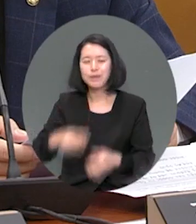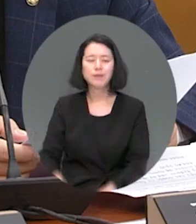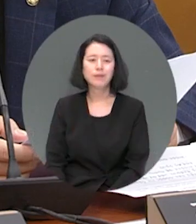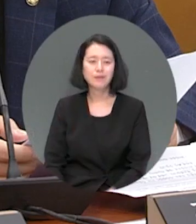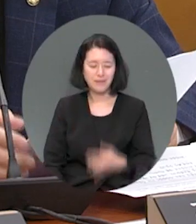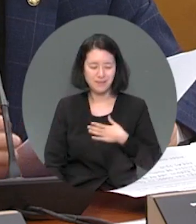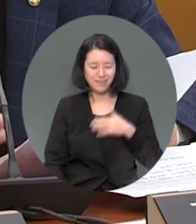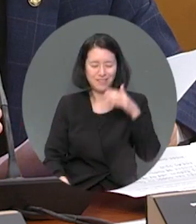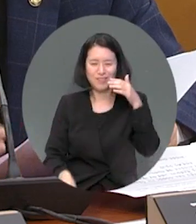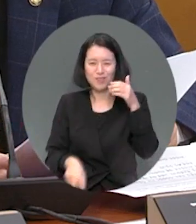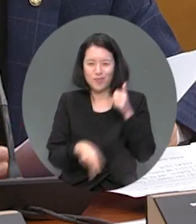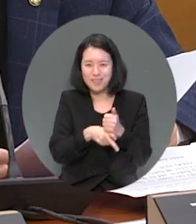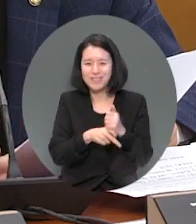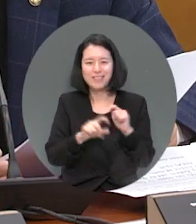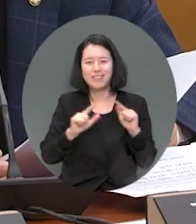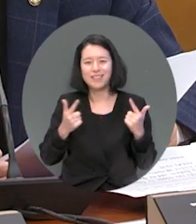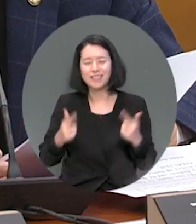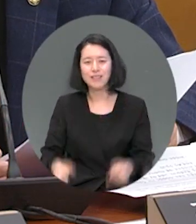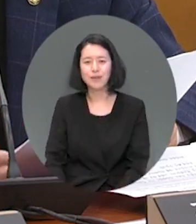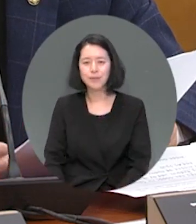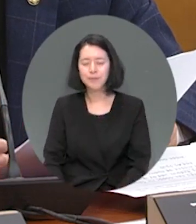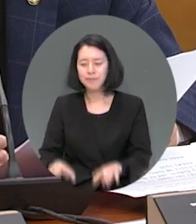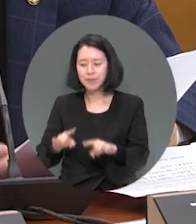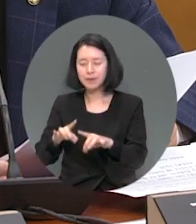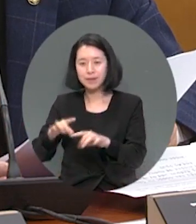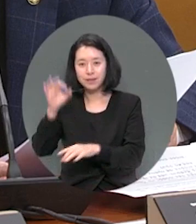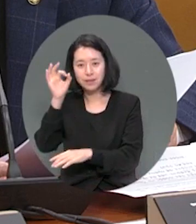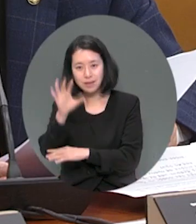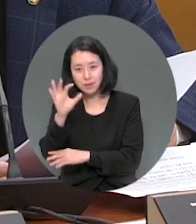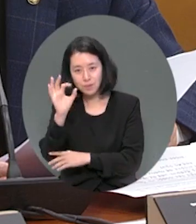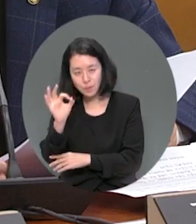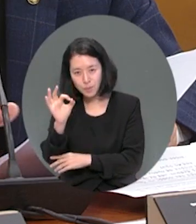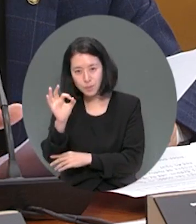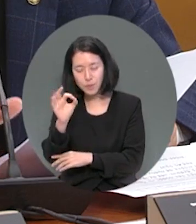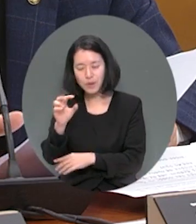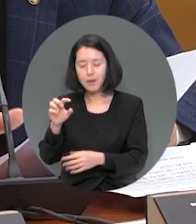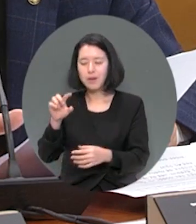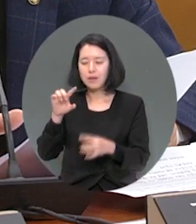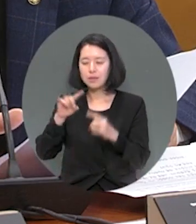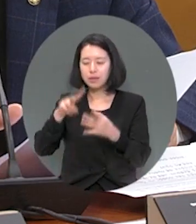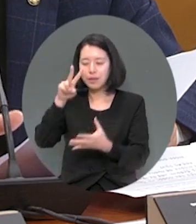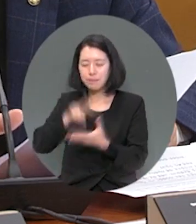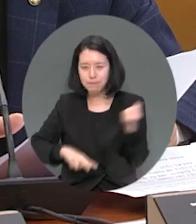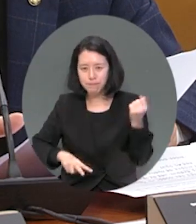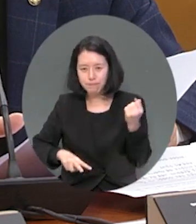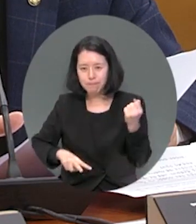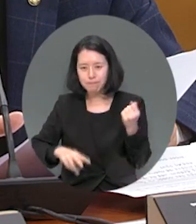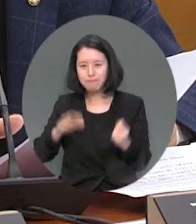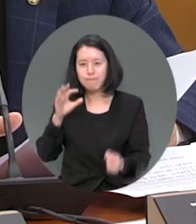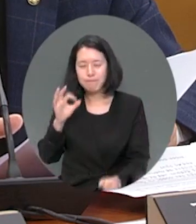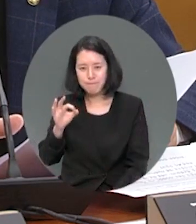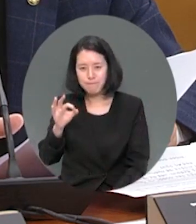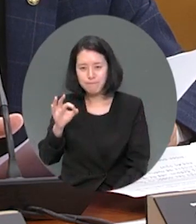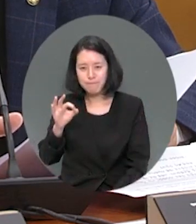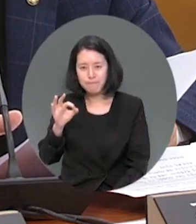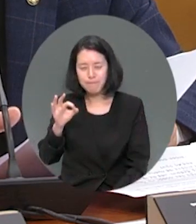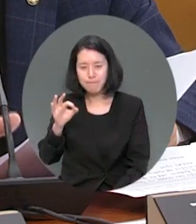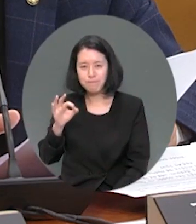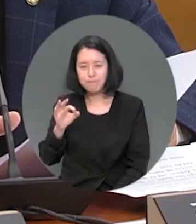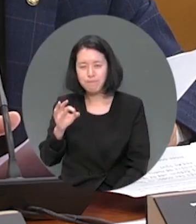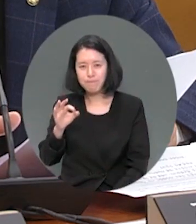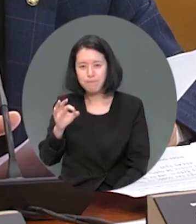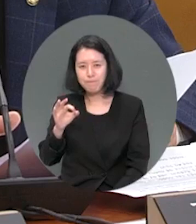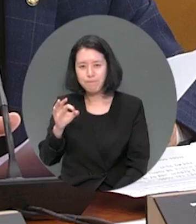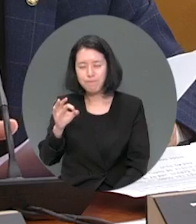산업부 장관이 아니기 때문에. 예, 전력 구입비 전기 판매가의 역마진 구조, 이것